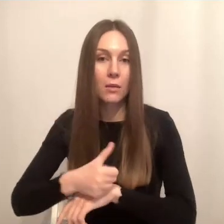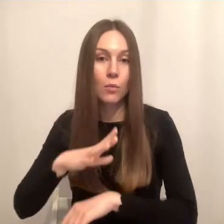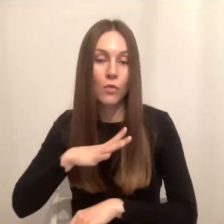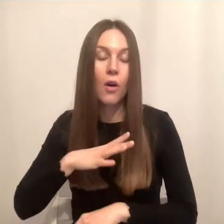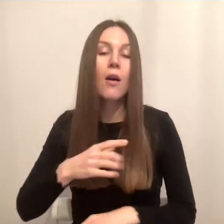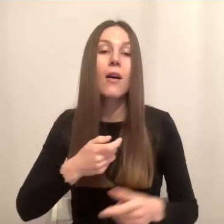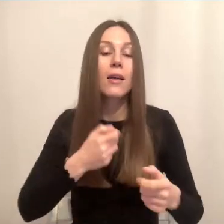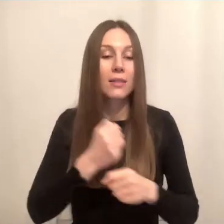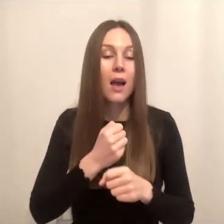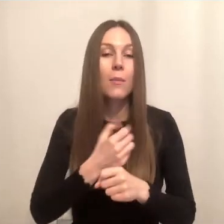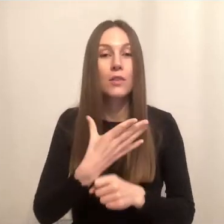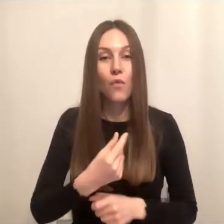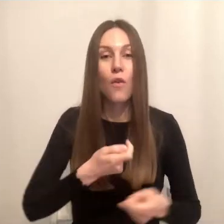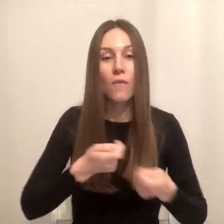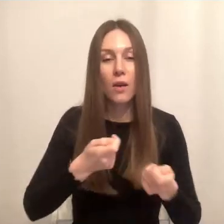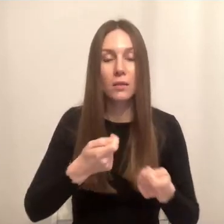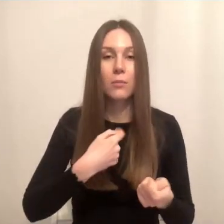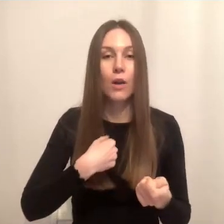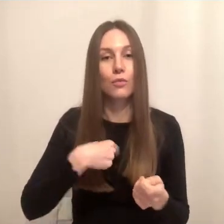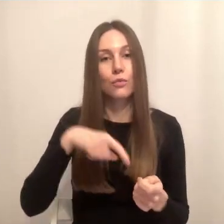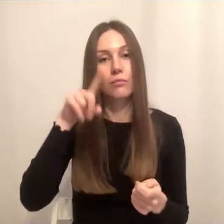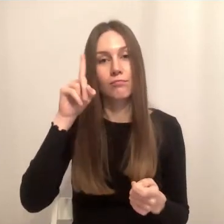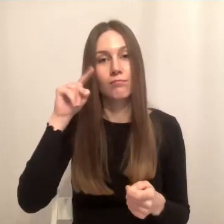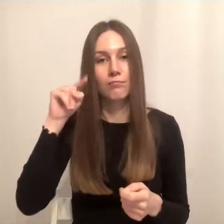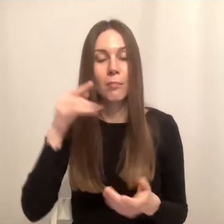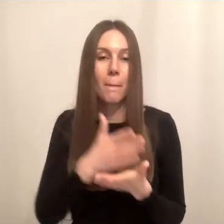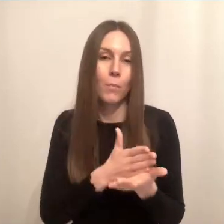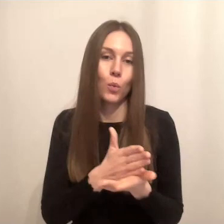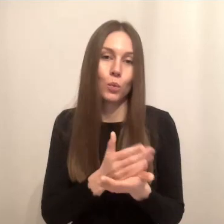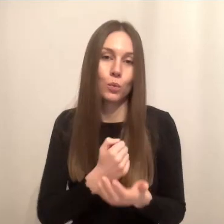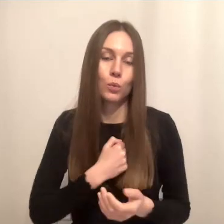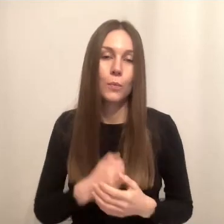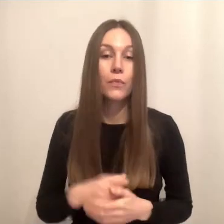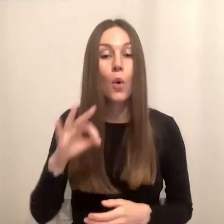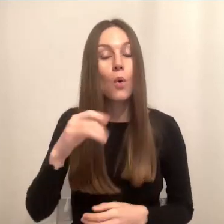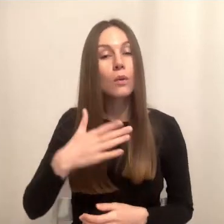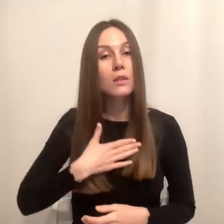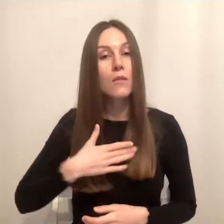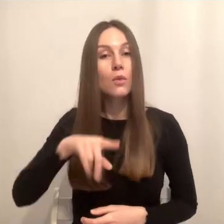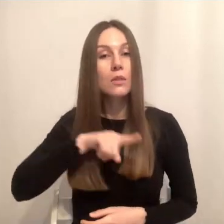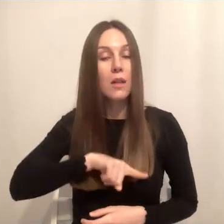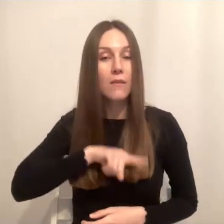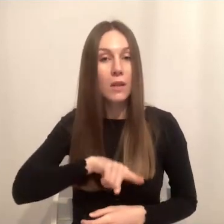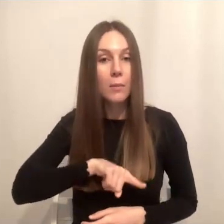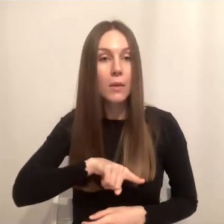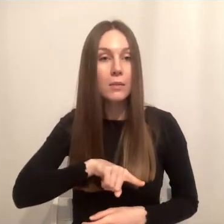nėra svetimas. Jeigu kalbėti apie savo savybės, tai aš manau, kad esu